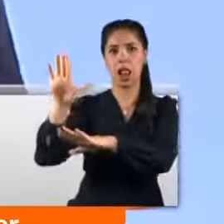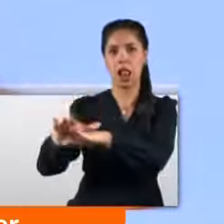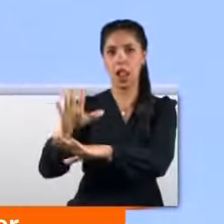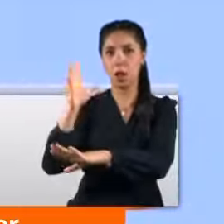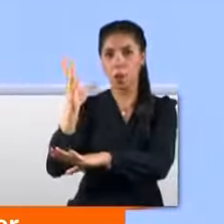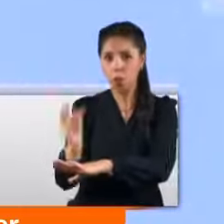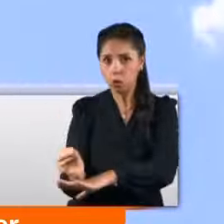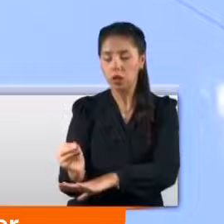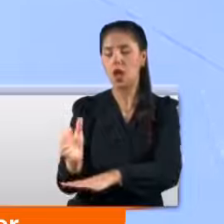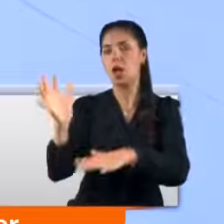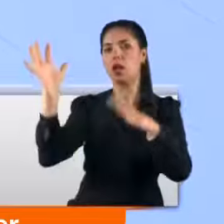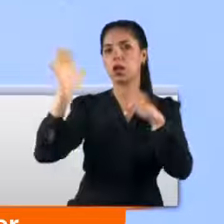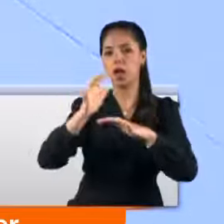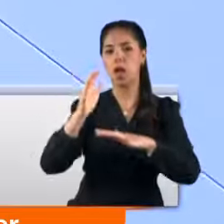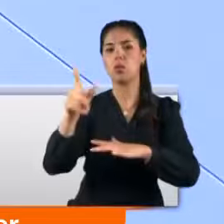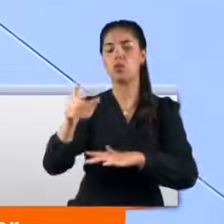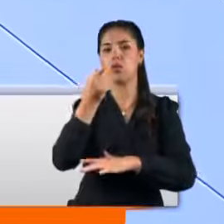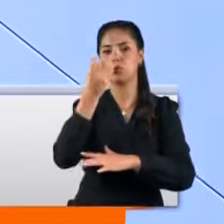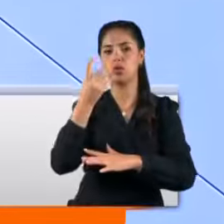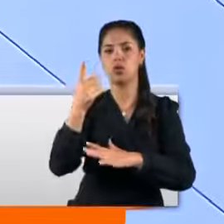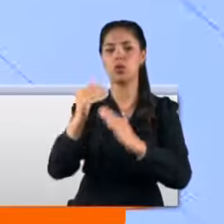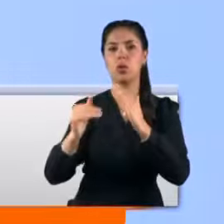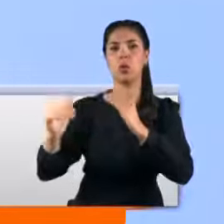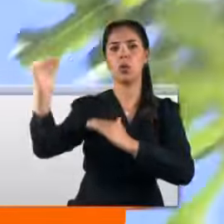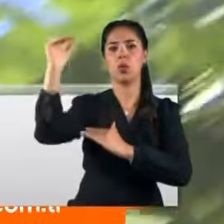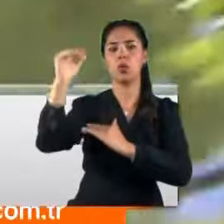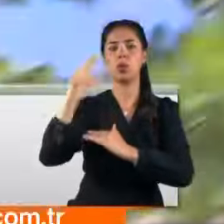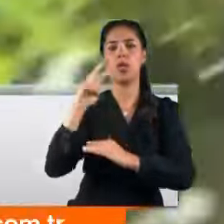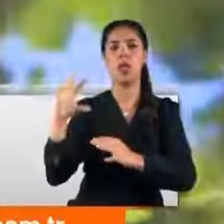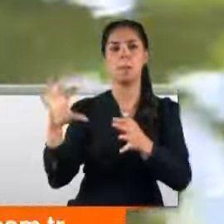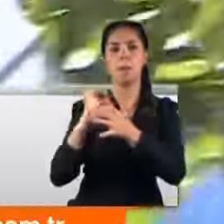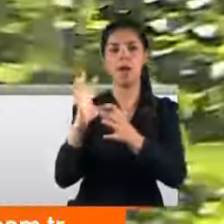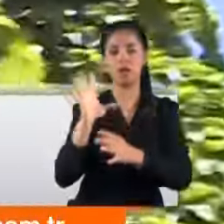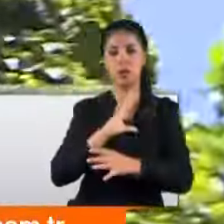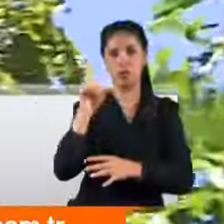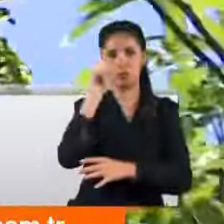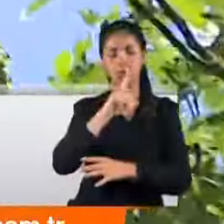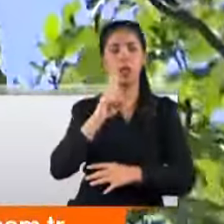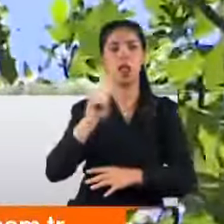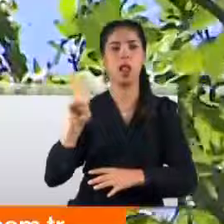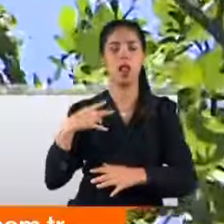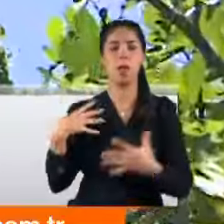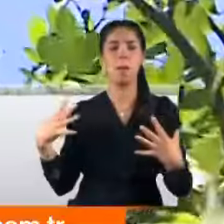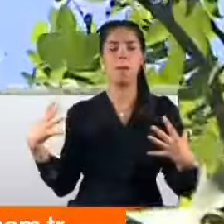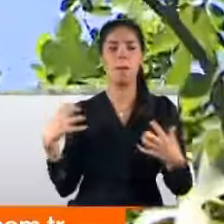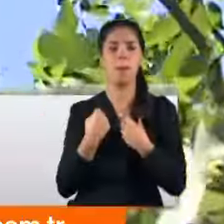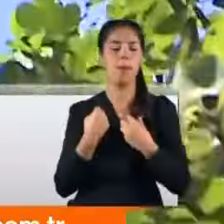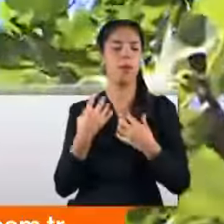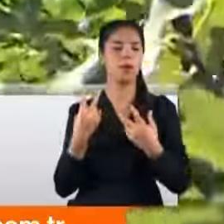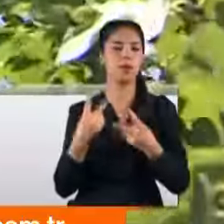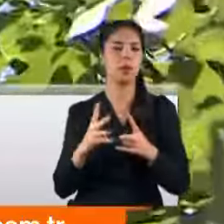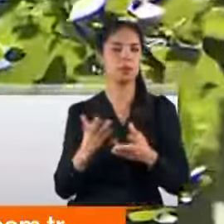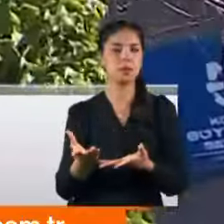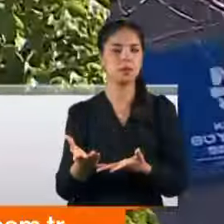yağmur yağdı ve sarmaşıklar da en üste kadar çıktığı için sizin de elektriğe çarpılma ihtimaliniz bir hayli